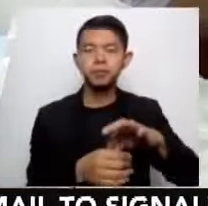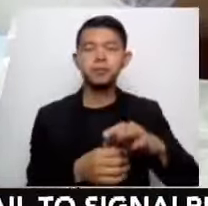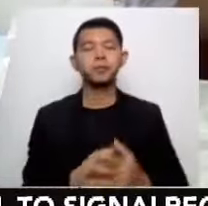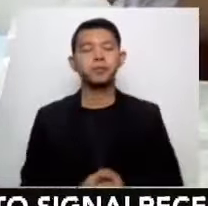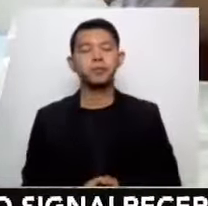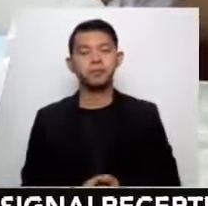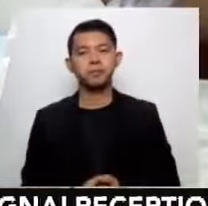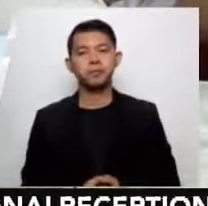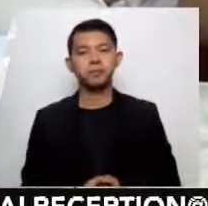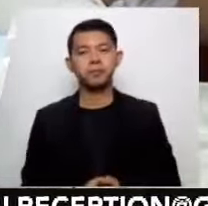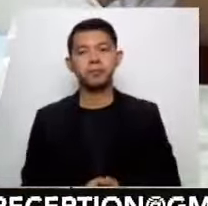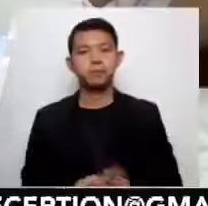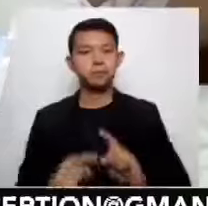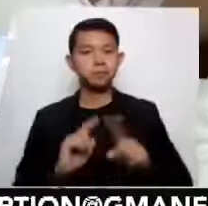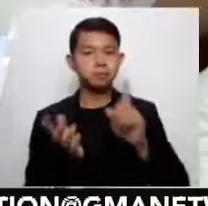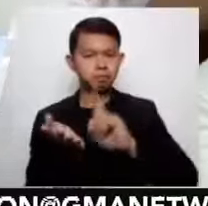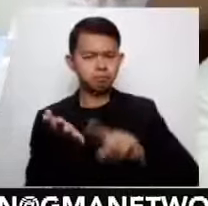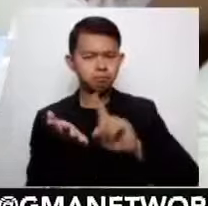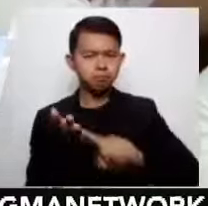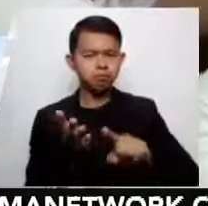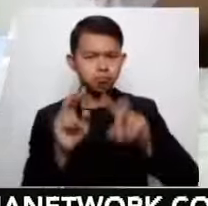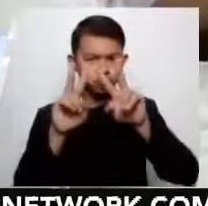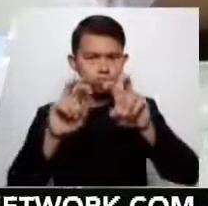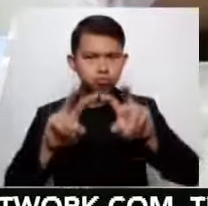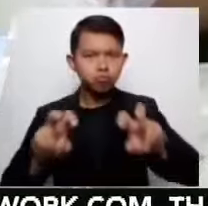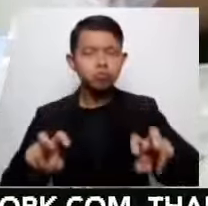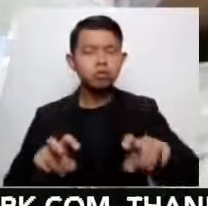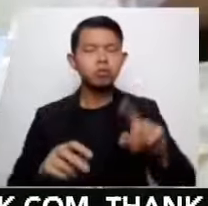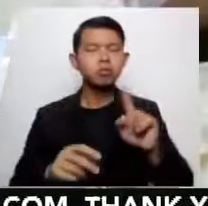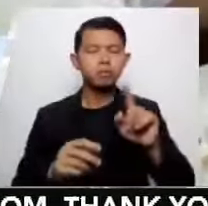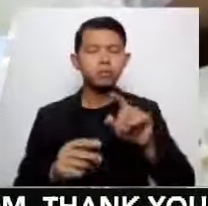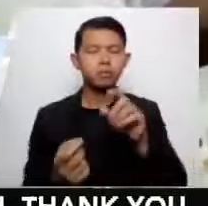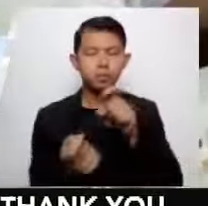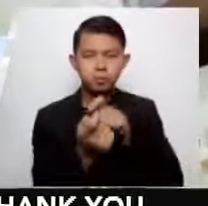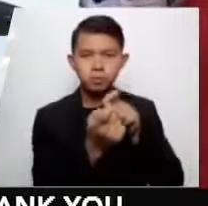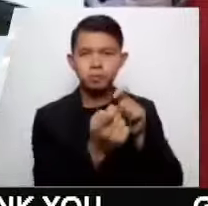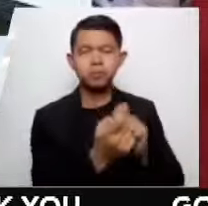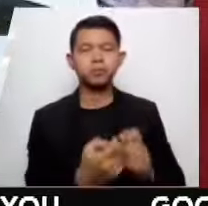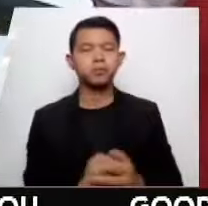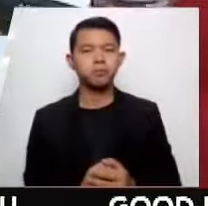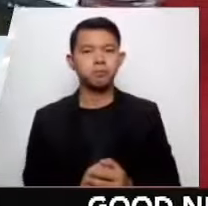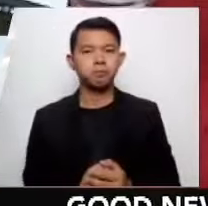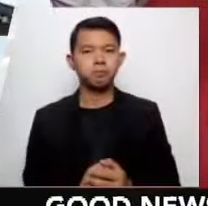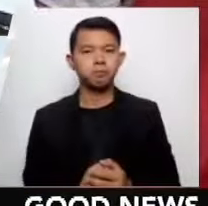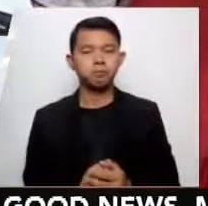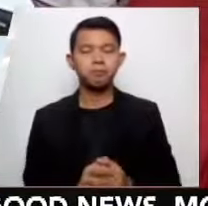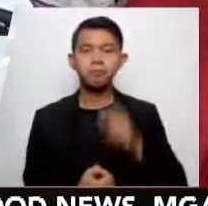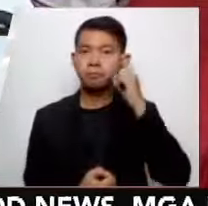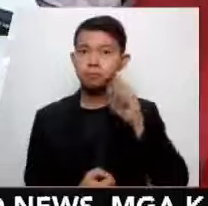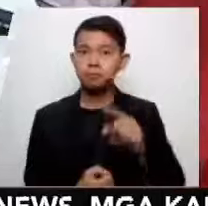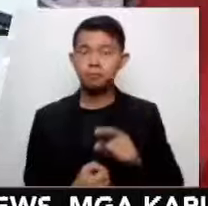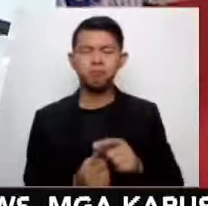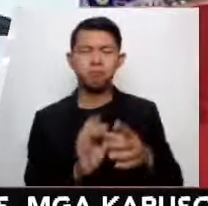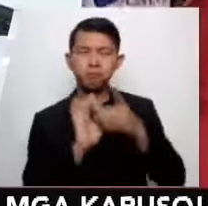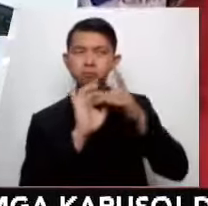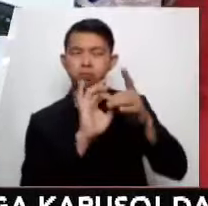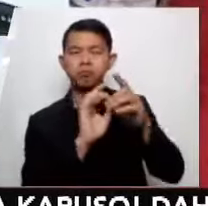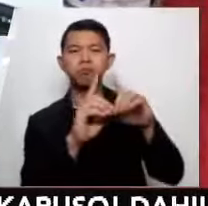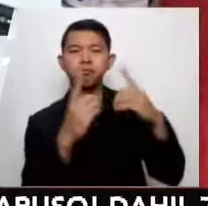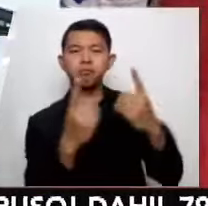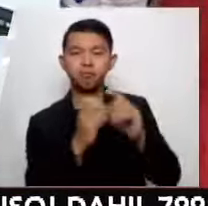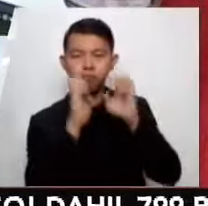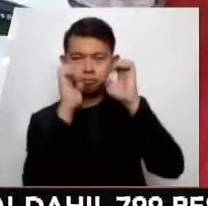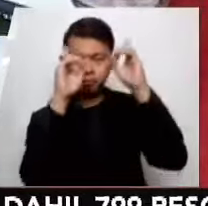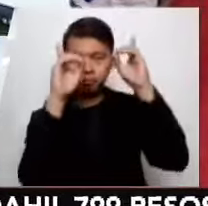kanya, pinag-aaralan pa nila no, yung mga detalye nito para naman yung gagawin nila with DepEd ay alinsunod sa